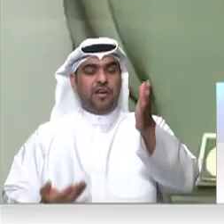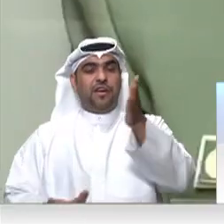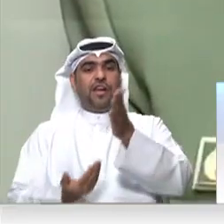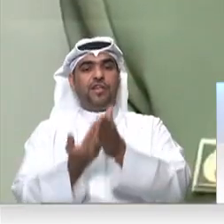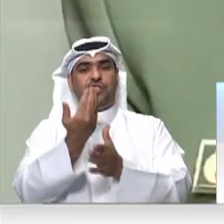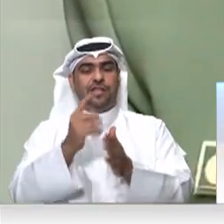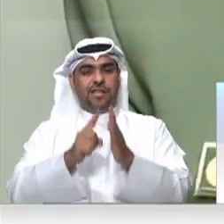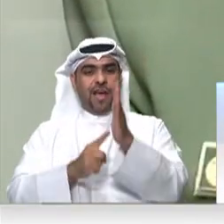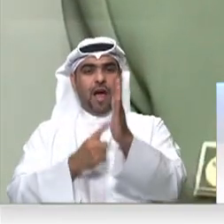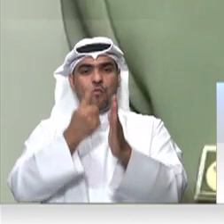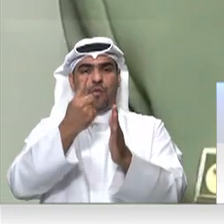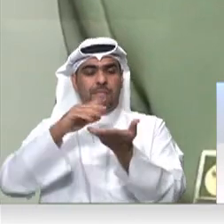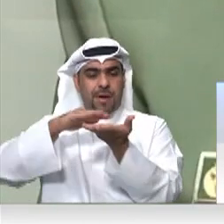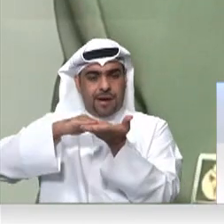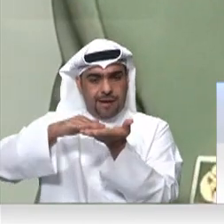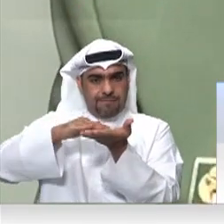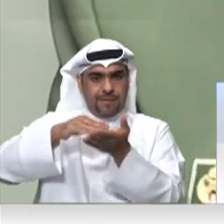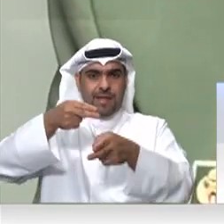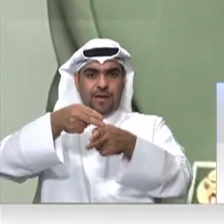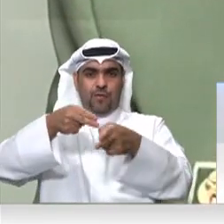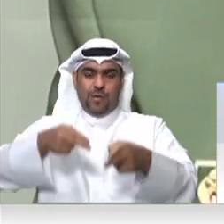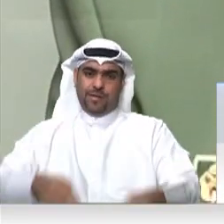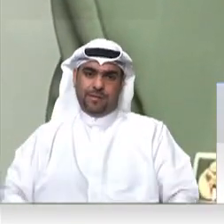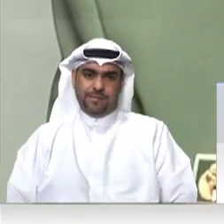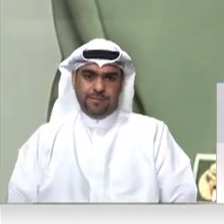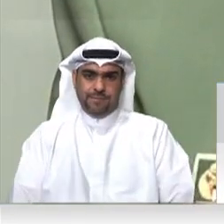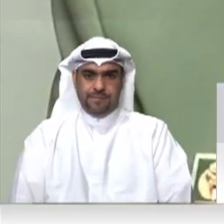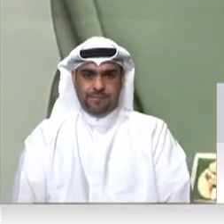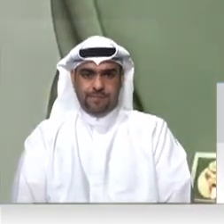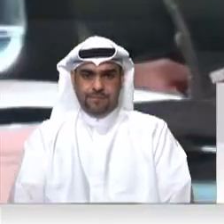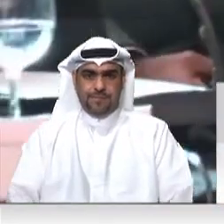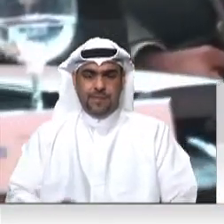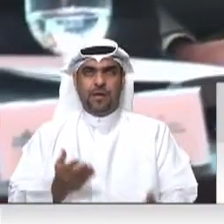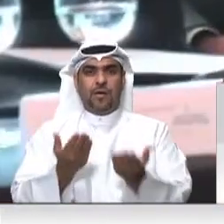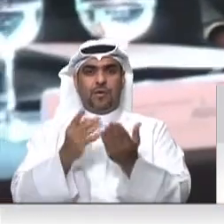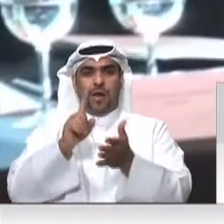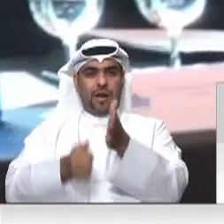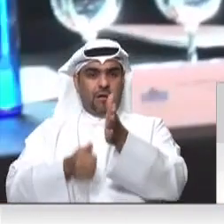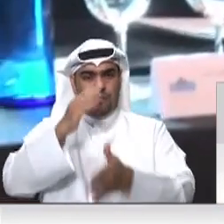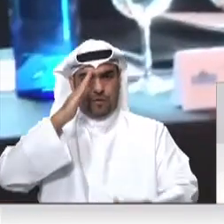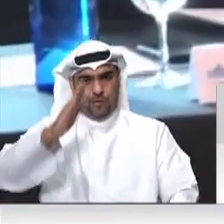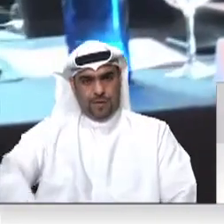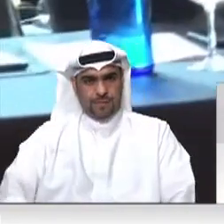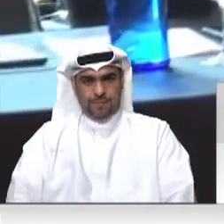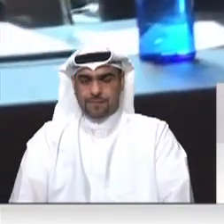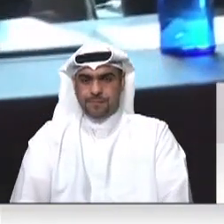لإبراز دور الحرس الوطني في المؤسسات الدولية. نسأل الله التوفيق وشكراً.